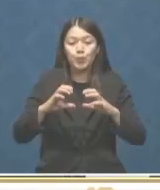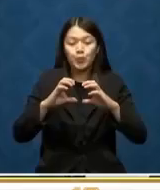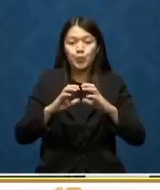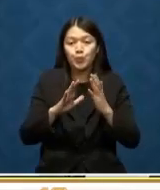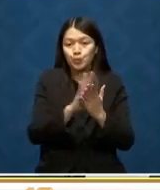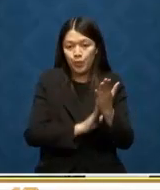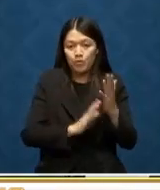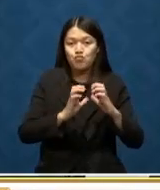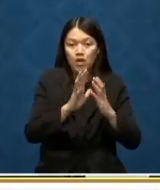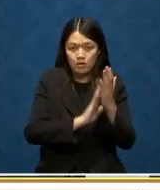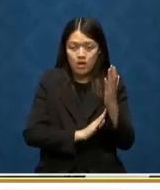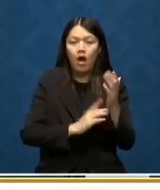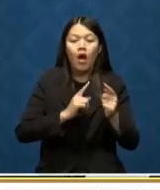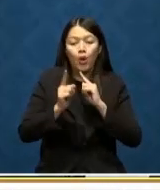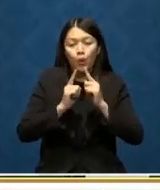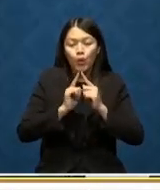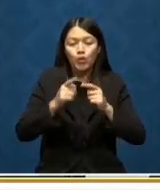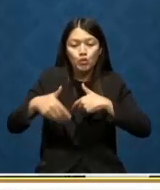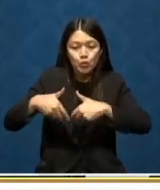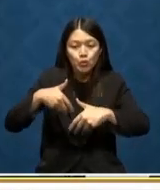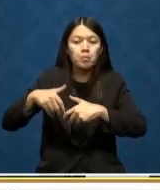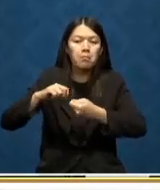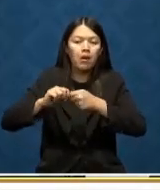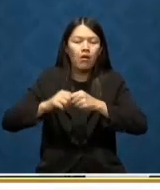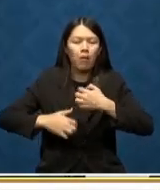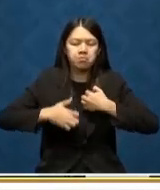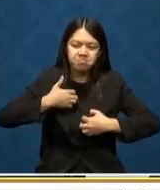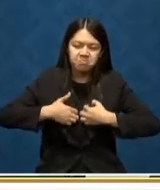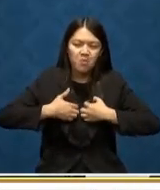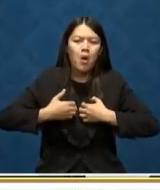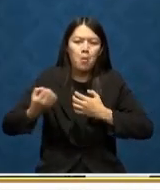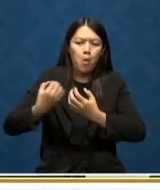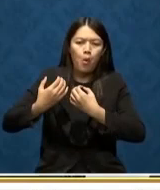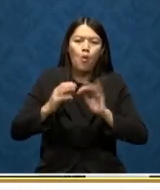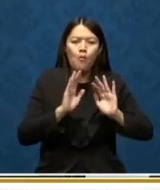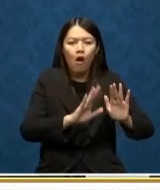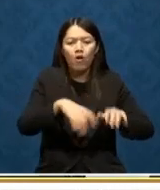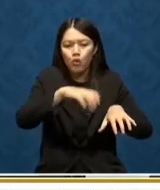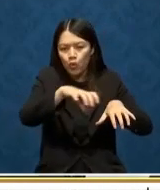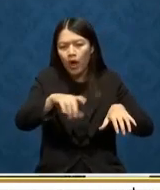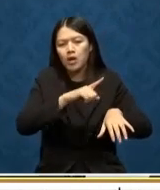เมื่อรรร์กัน